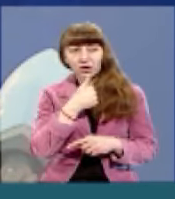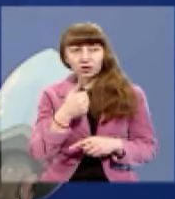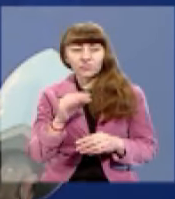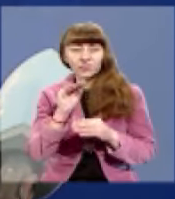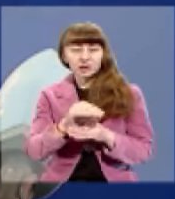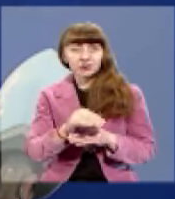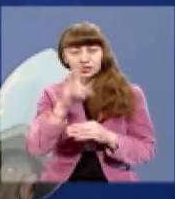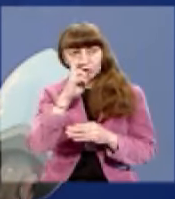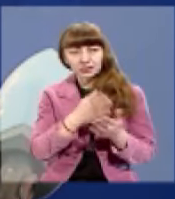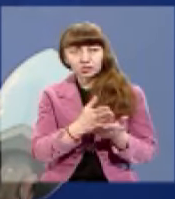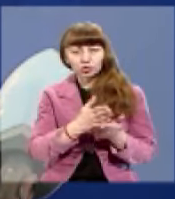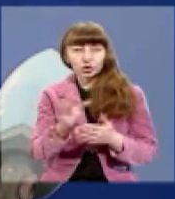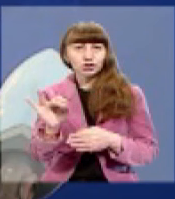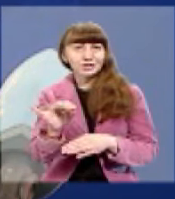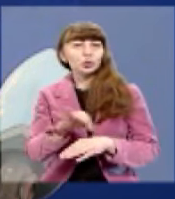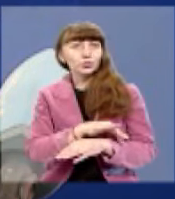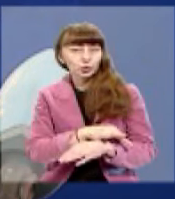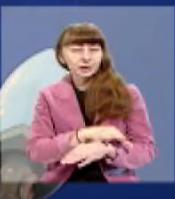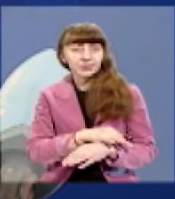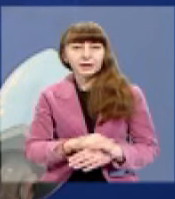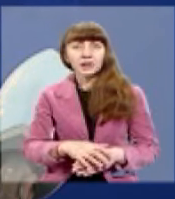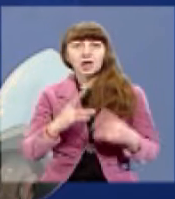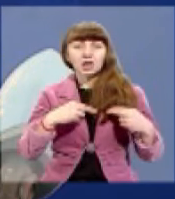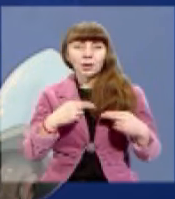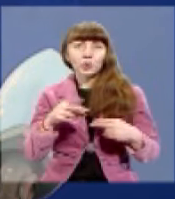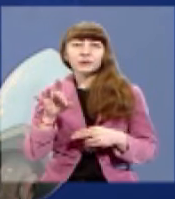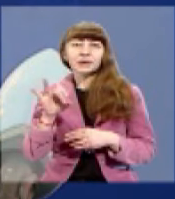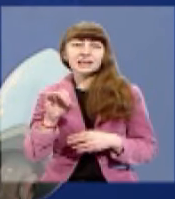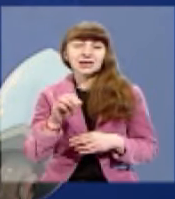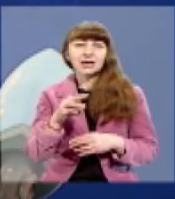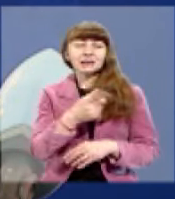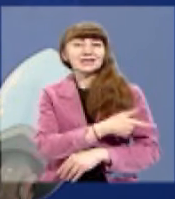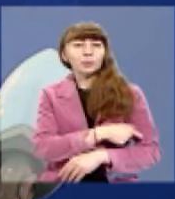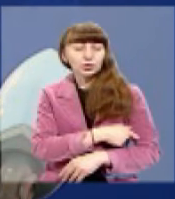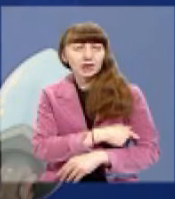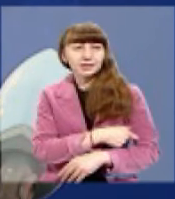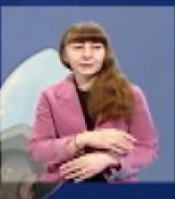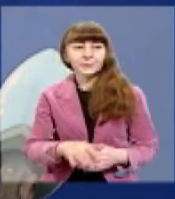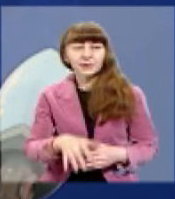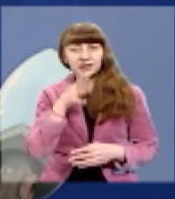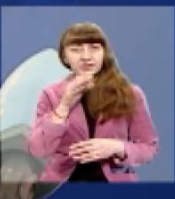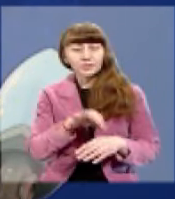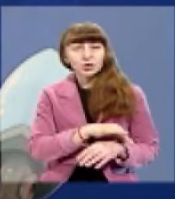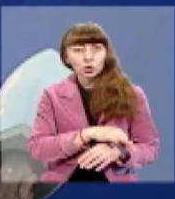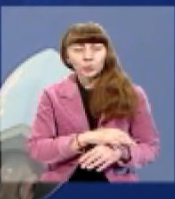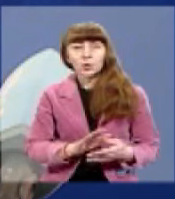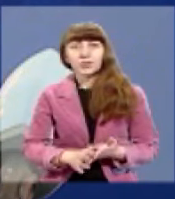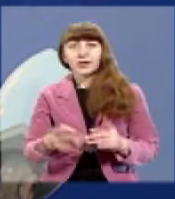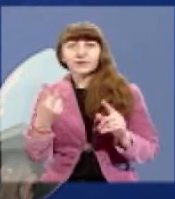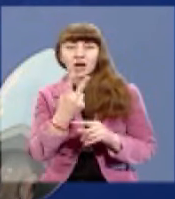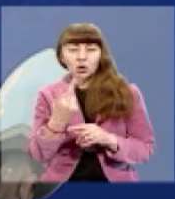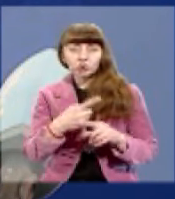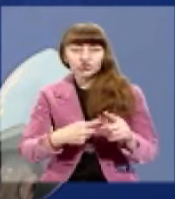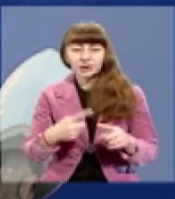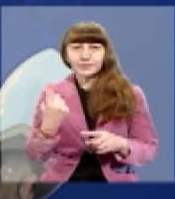все государственные служащие, их супруги, работники маслихатов, депутаты со своими супругами. Второй этап – это с